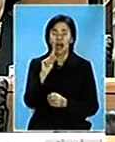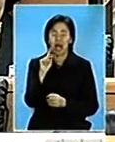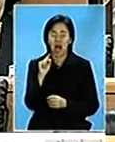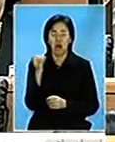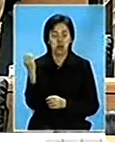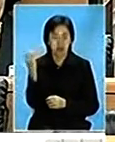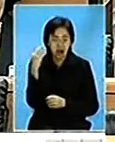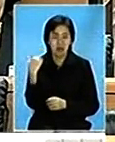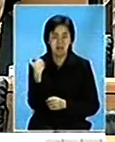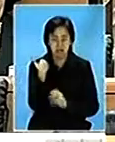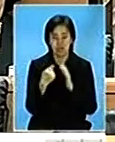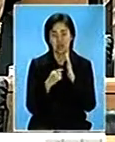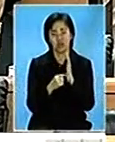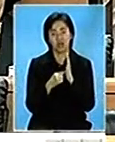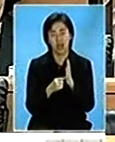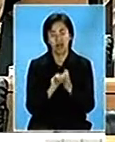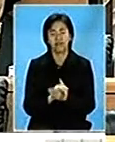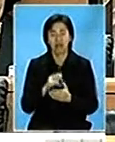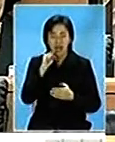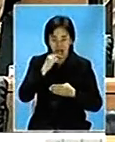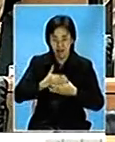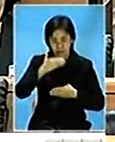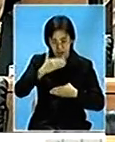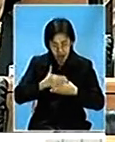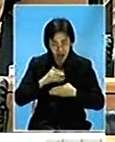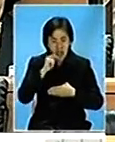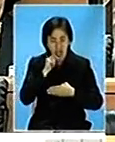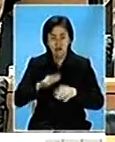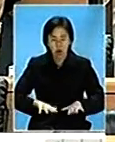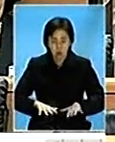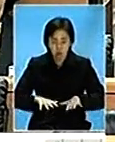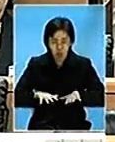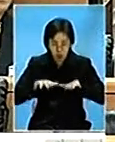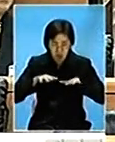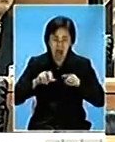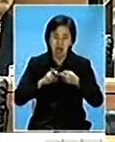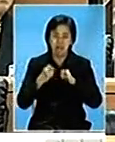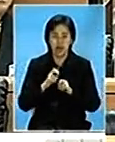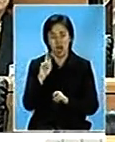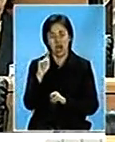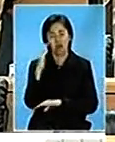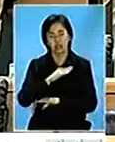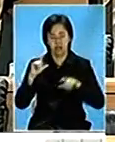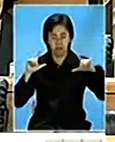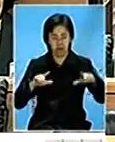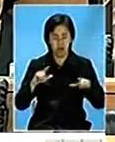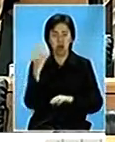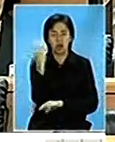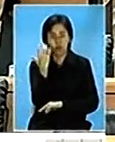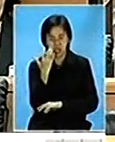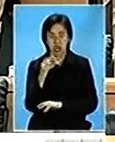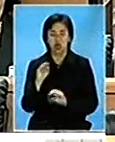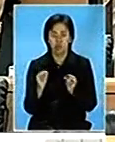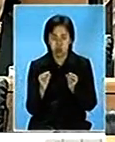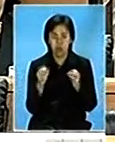ดังๆอยู่เยอะอย่างเช่นการเปิดประตูระบายน้ำเรื่องน้ำท่วมเองก็ดีเป็นข่าวที่จะพาดหัวในหนังสือพิมพ์หรือวิทยุทีวีดิฉัน